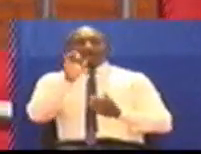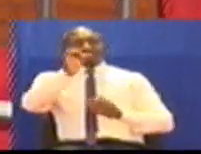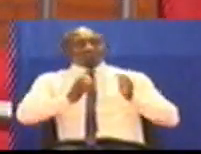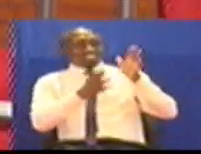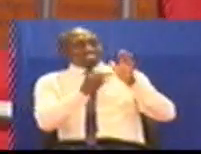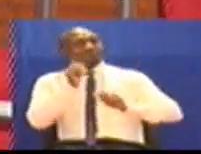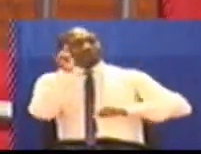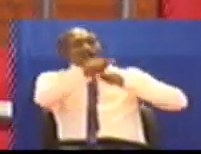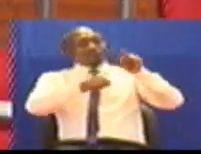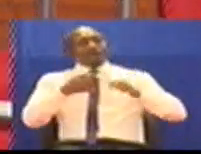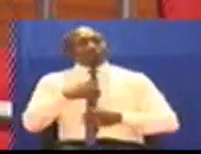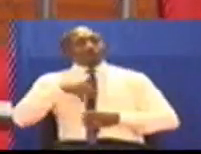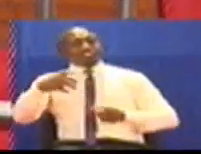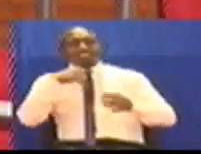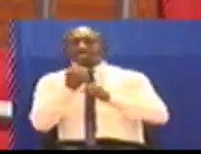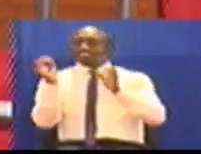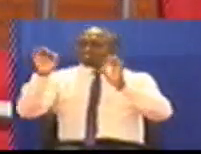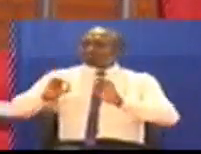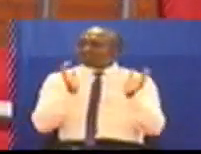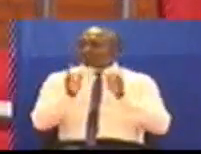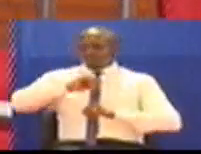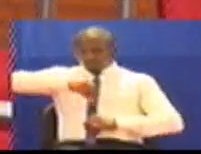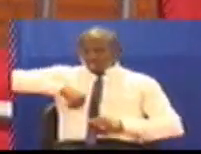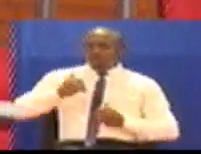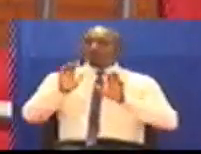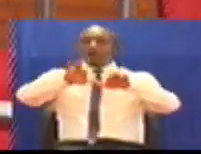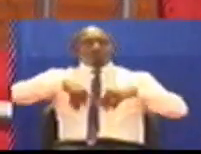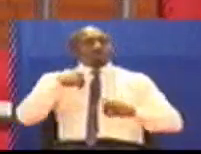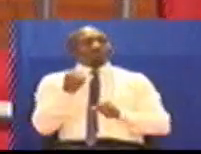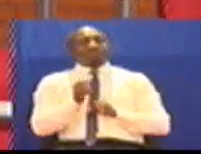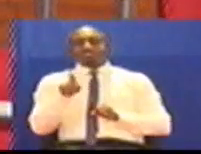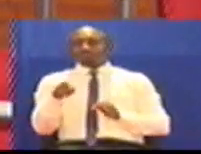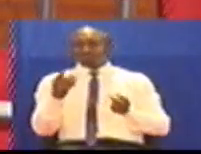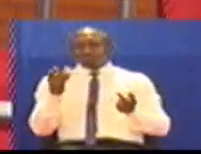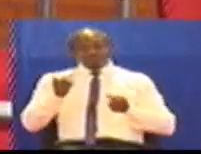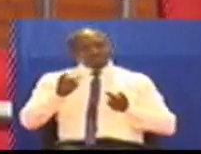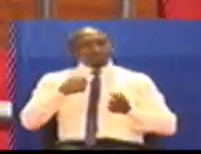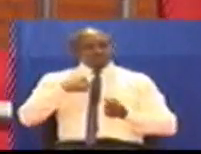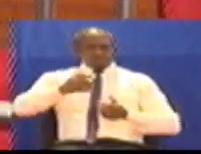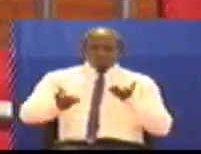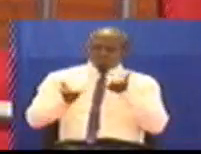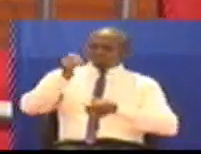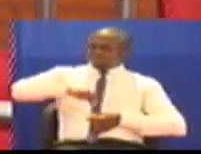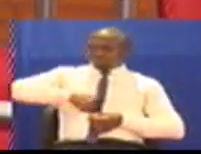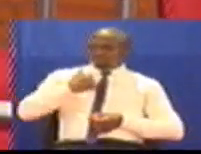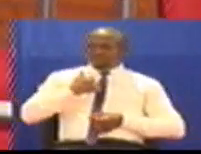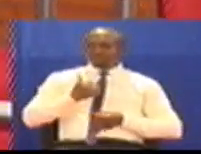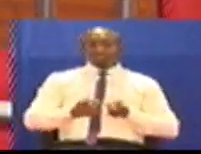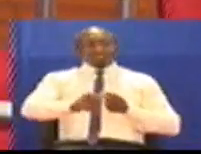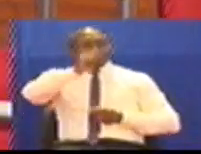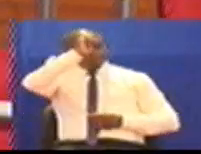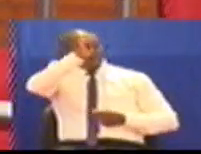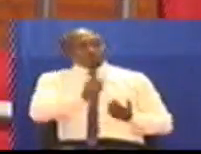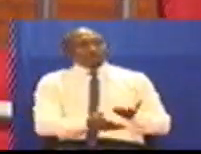mawaziri sijui nani hawajafanya nini. Je, sisi kama wabunge tumefanya nini? Hilo nalo tujipime na sisi wenyewe. Mheshimiwa Naibu